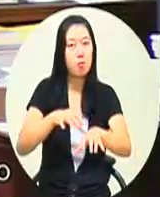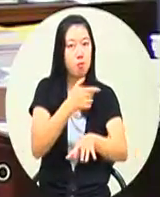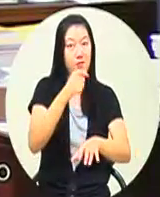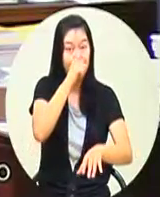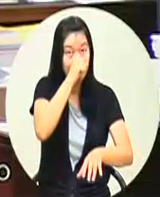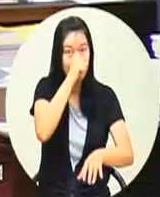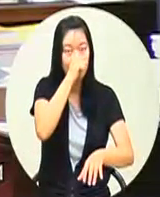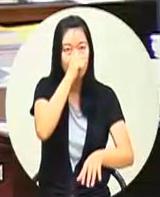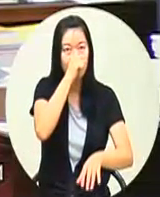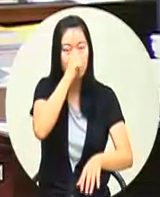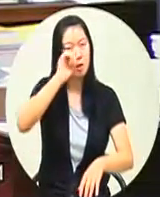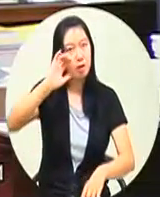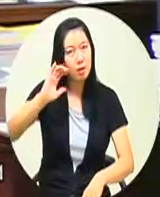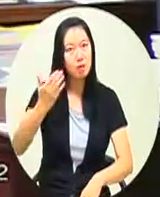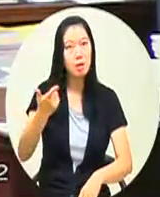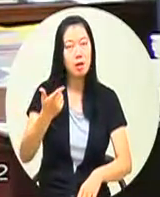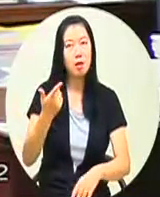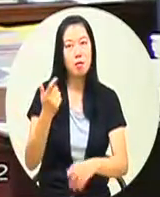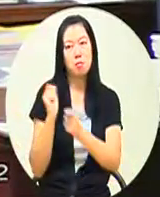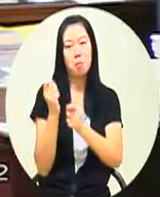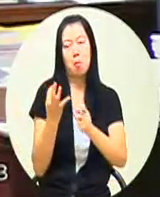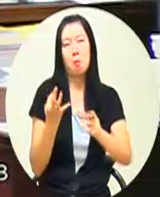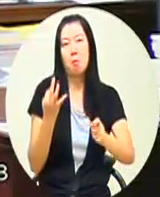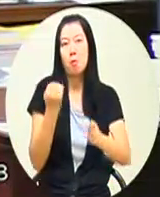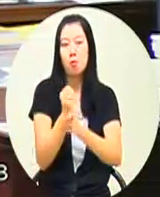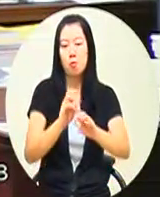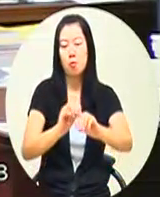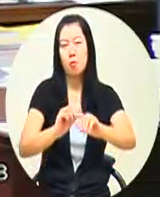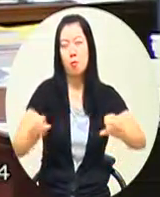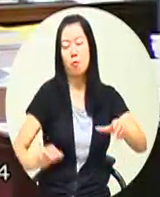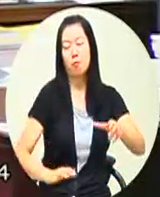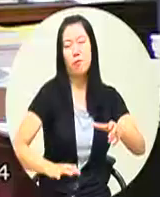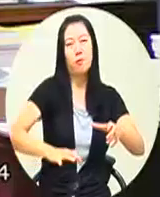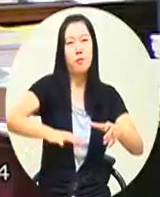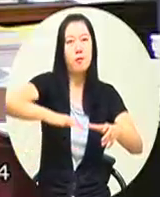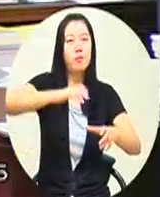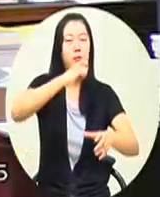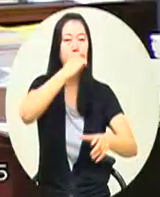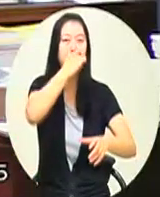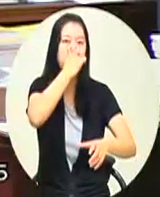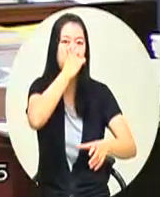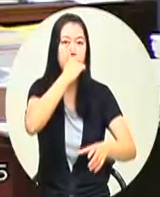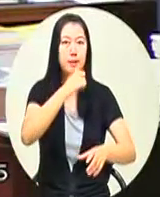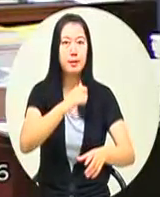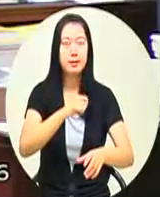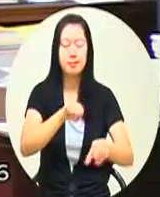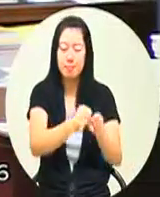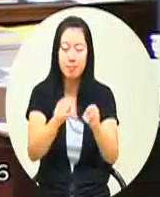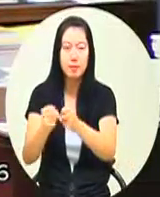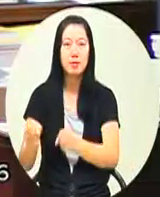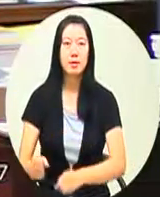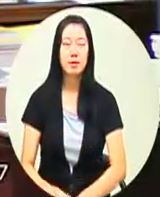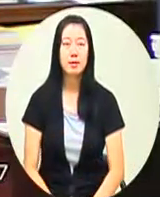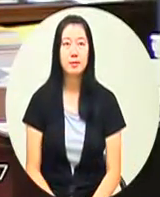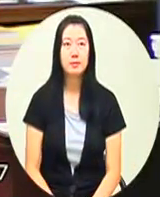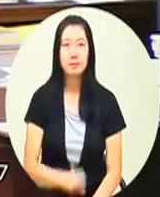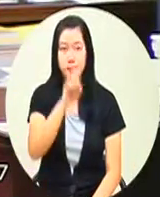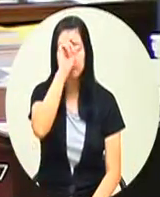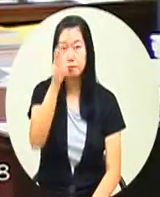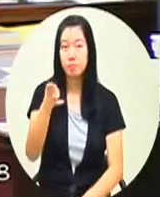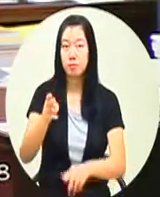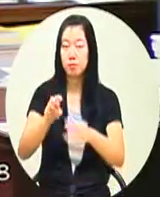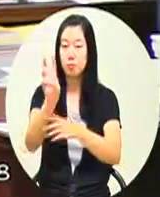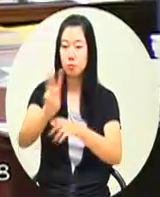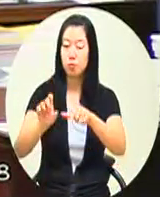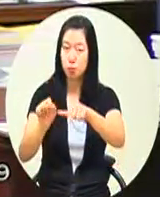伊可能无归档，可能就真正让落个毛要滴滴起来。填满了，所以这个问题可能请水公司要去做认真